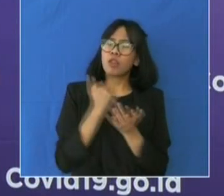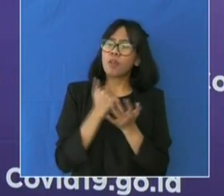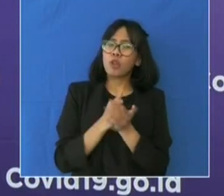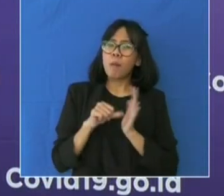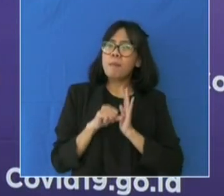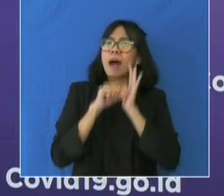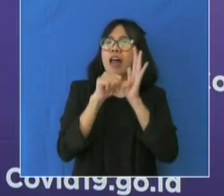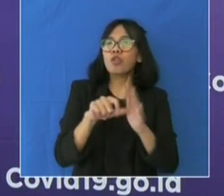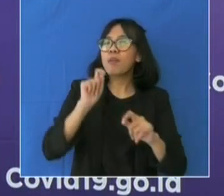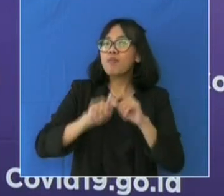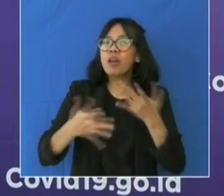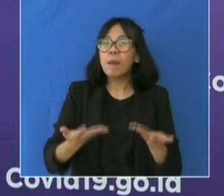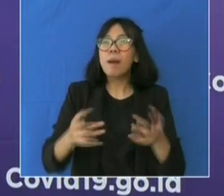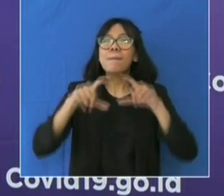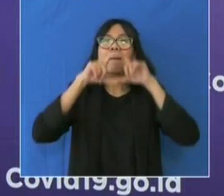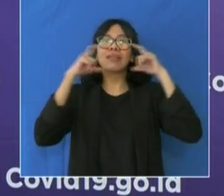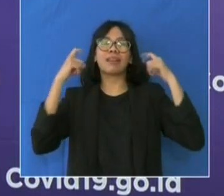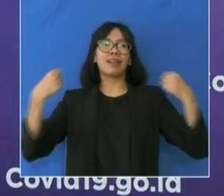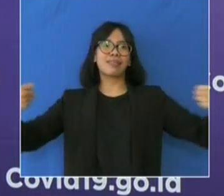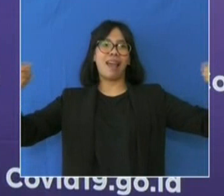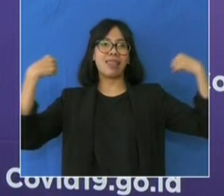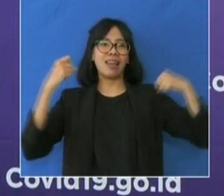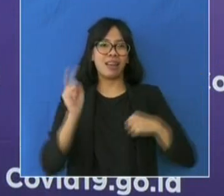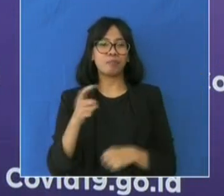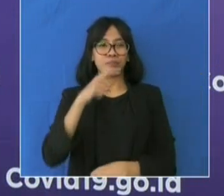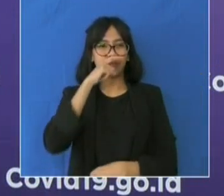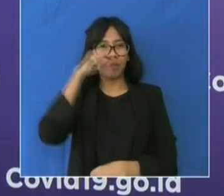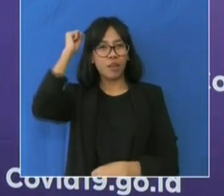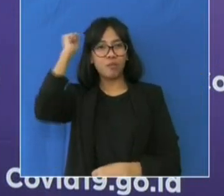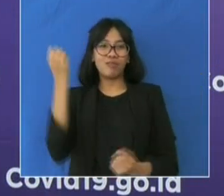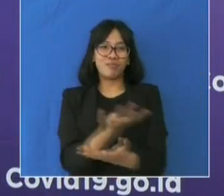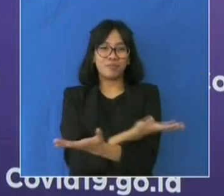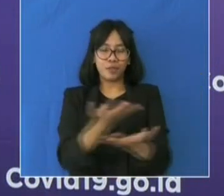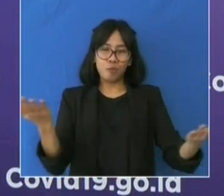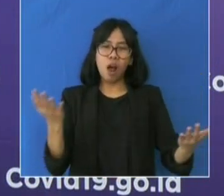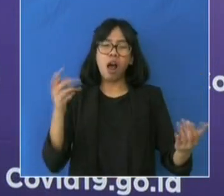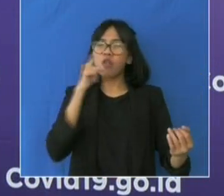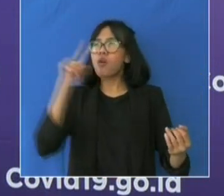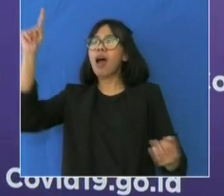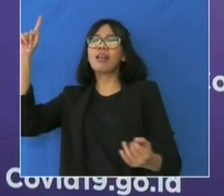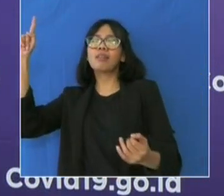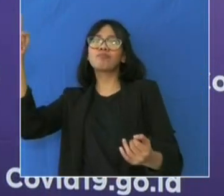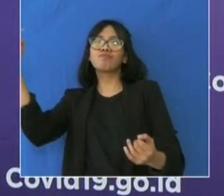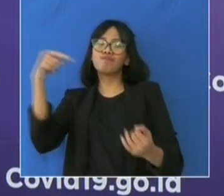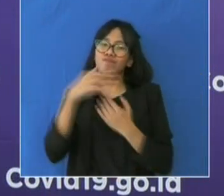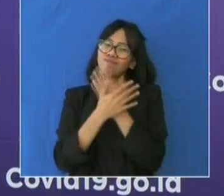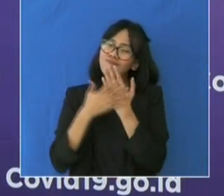membantu dengan menyediakan masker yang sehat Bapak Ibu saudara-saudari terkasih